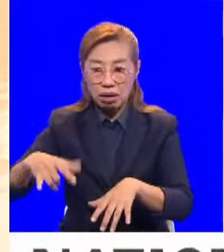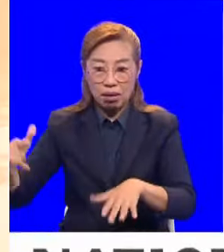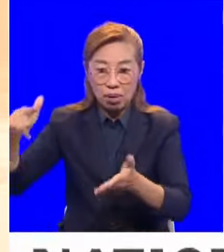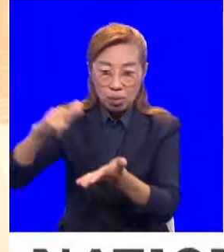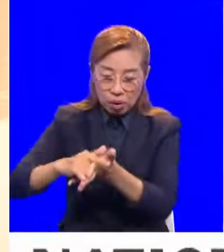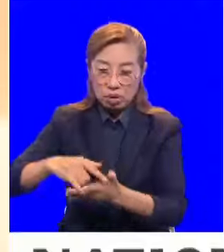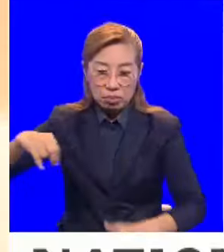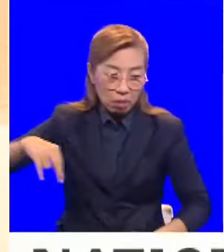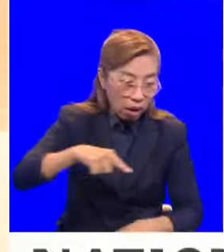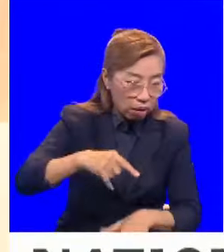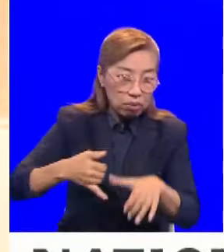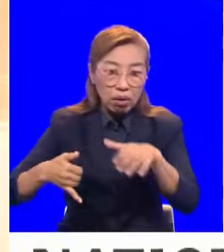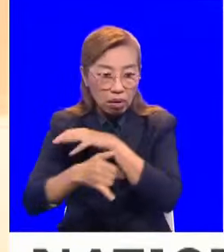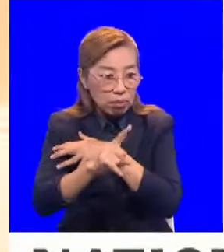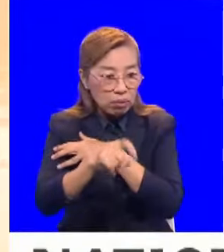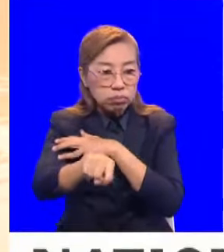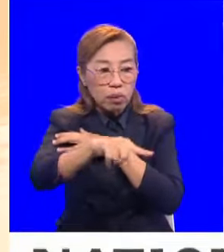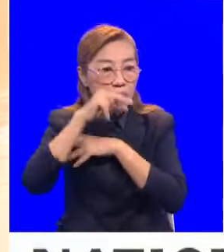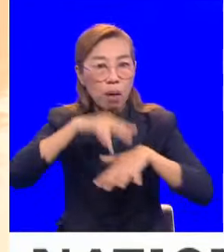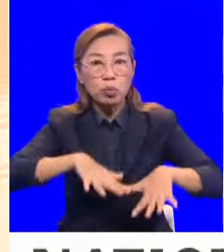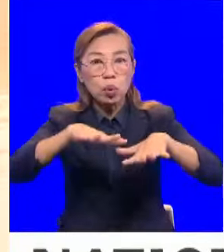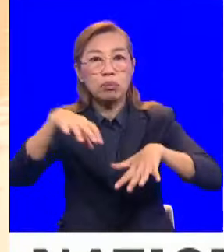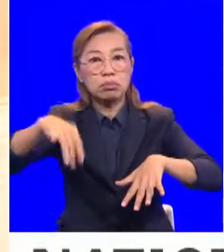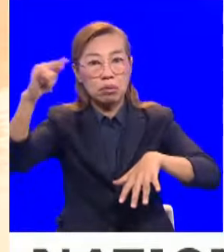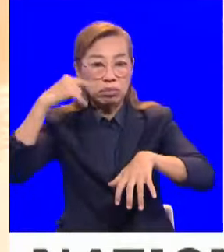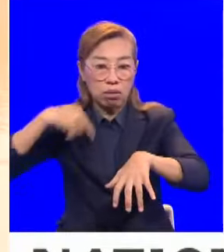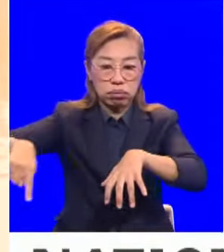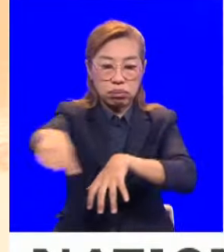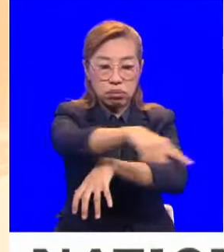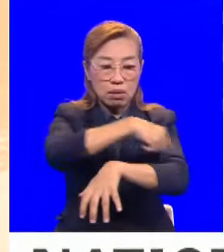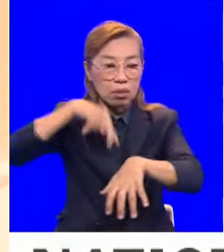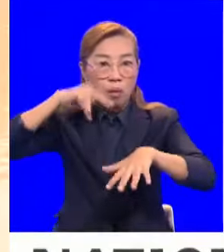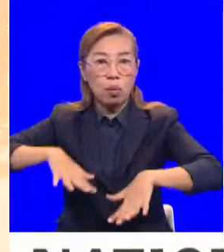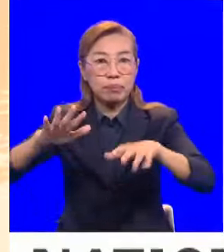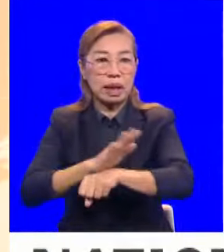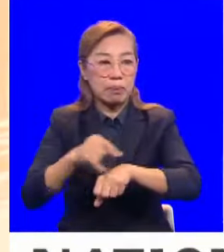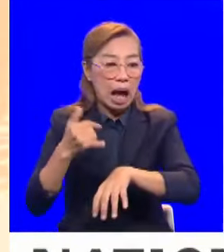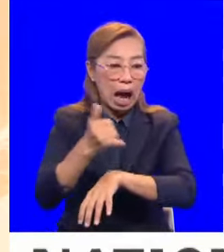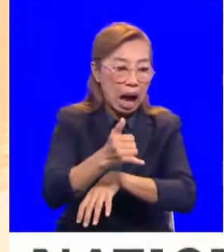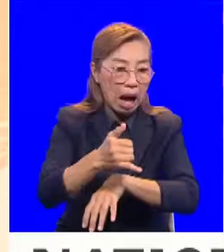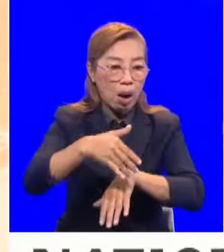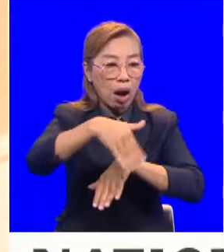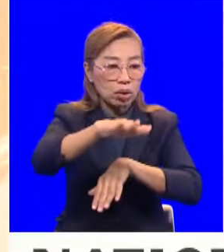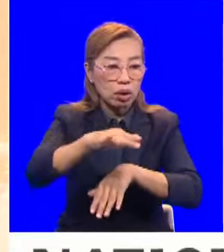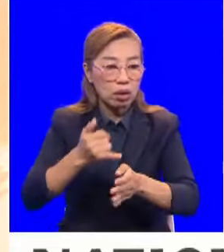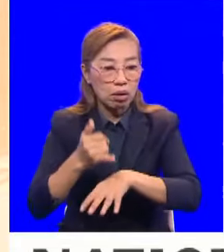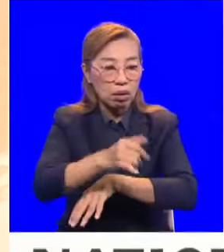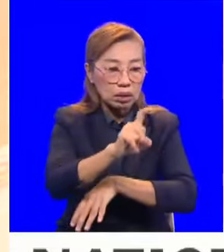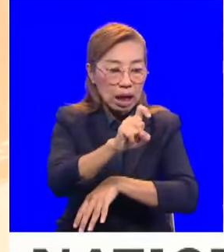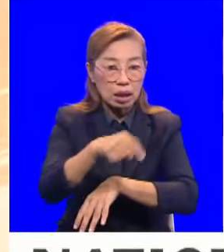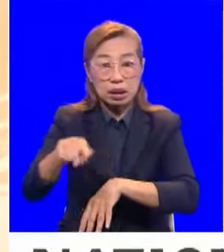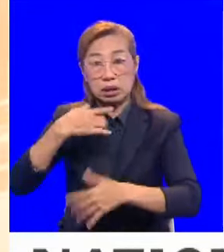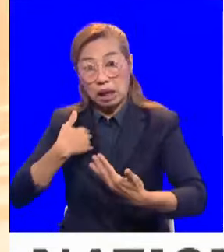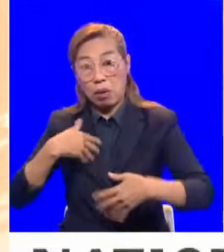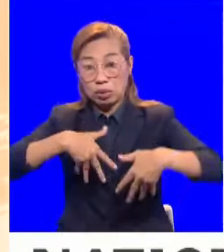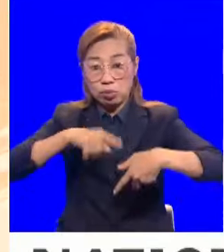ที่จะออกมาบริเวณพื้นที่ด้านนอกได้เนื่องจากว่ามีน้ำล้อมรอบอยู่ในพื้นที่แบบนี้ถ้าจะไปสนามบินเราจะต้องอ้อมไปอีกเส้นทางหนึ่งซึ่งจะต้